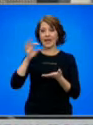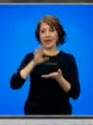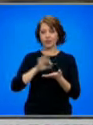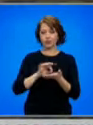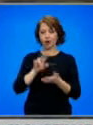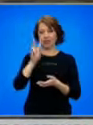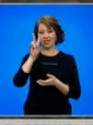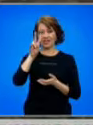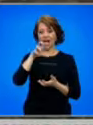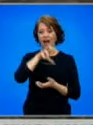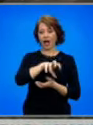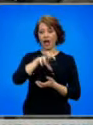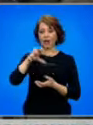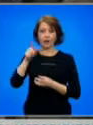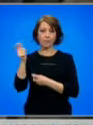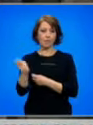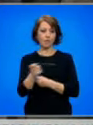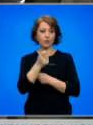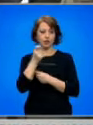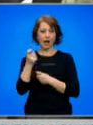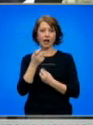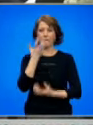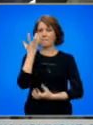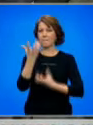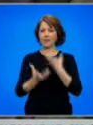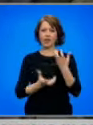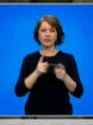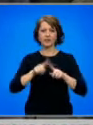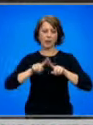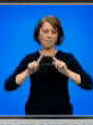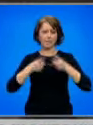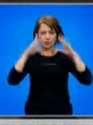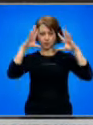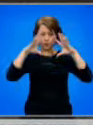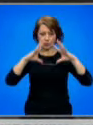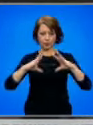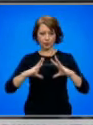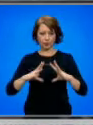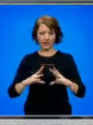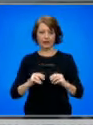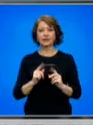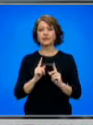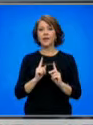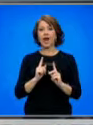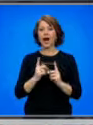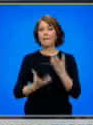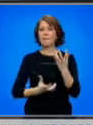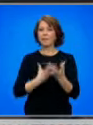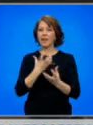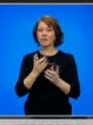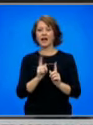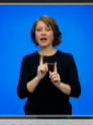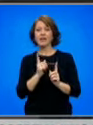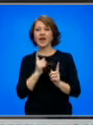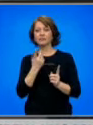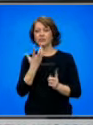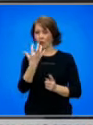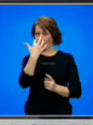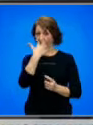на пожарната, която се намира наблизо. Пламъците били бързо потушени. Реална опасност има не само дима. И температурата и